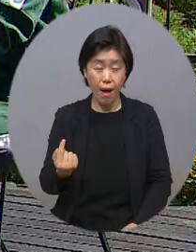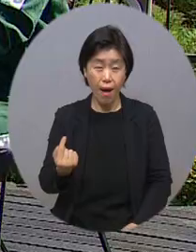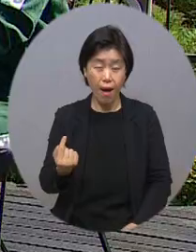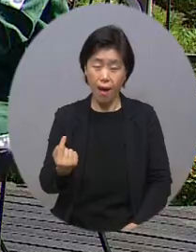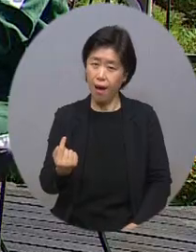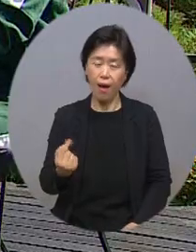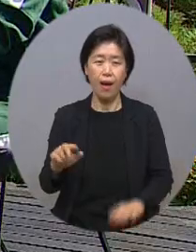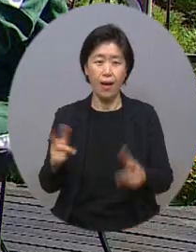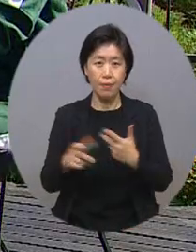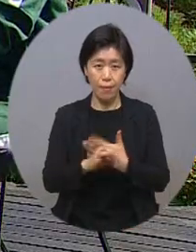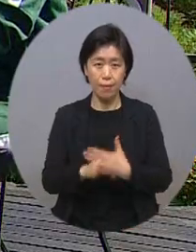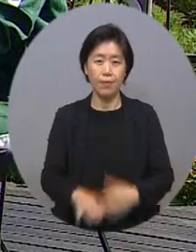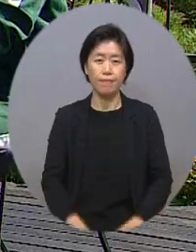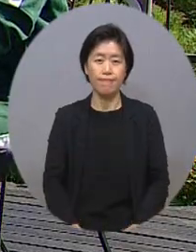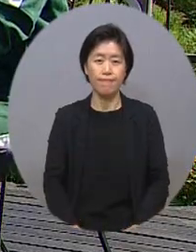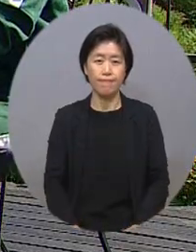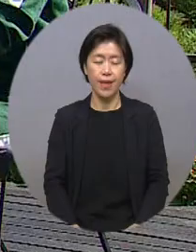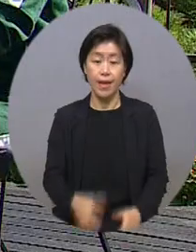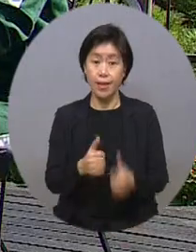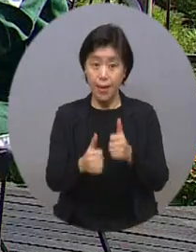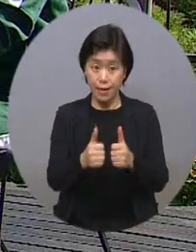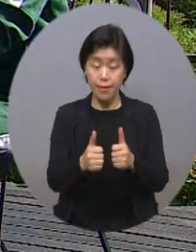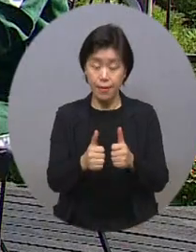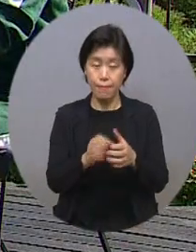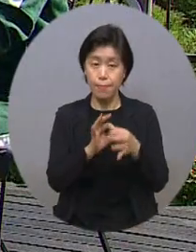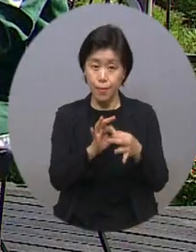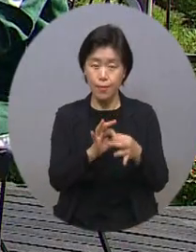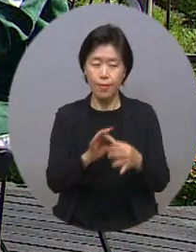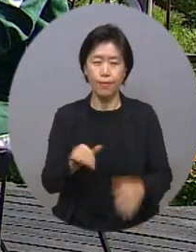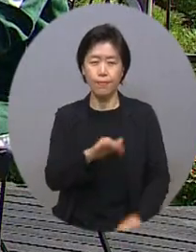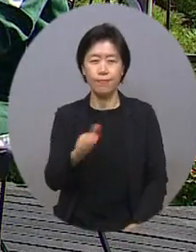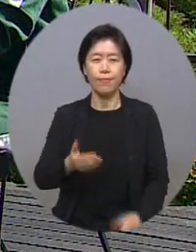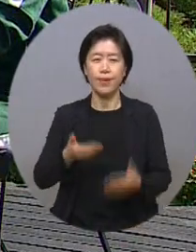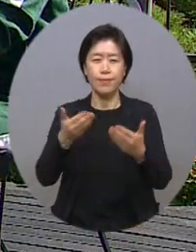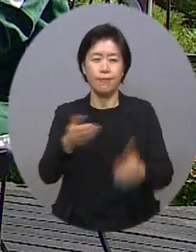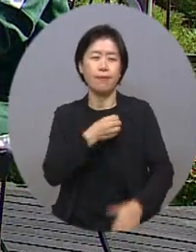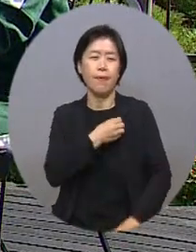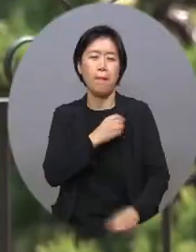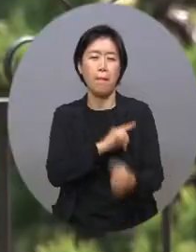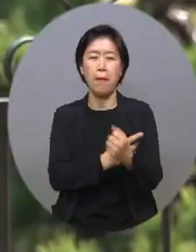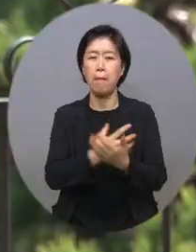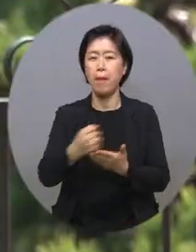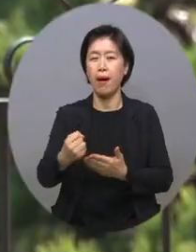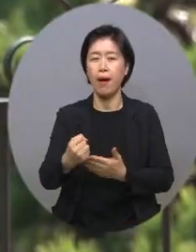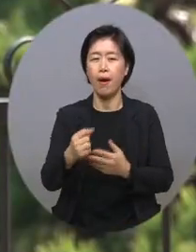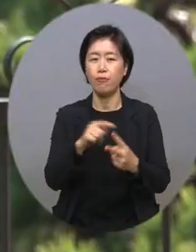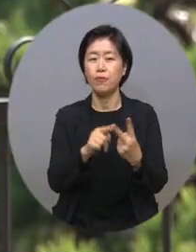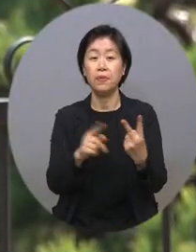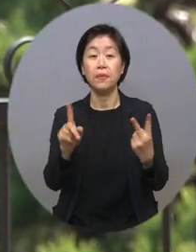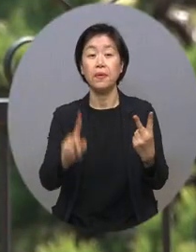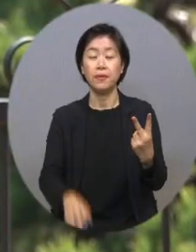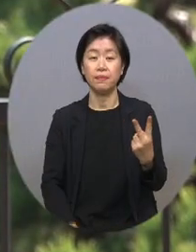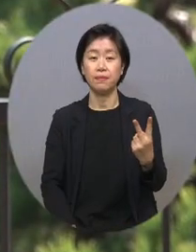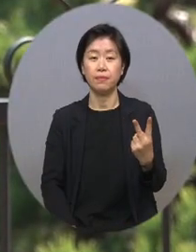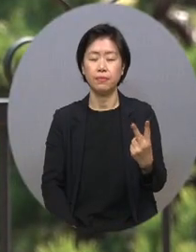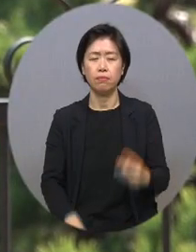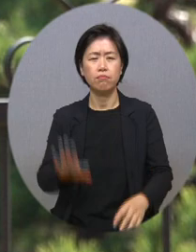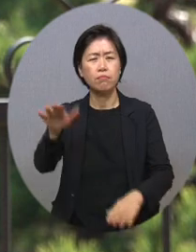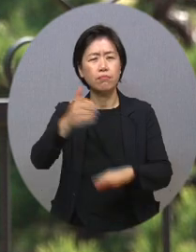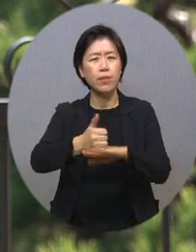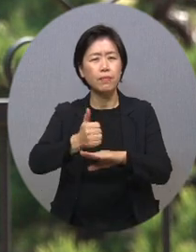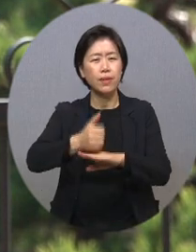다니시겠습니까? 아니면 게임을 통해 저희가 드리는 회원권을 받으시겠습니까? 저 마지막으로 질문이 하나